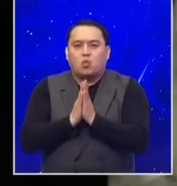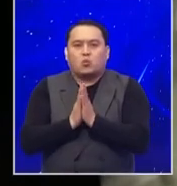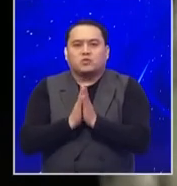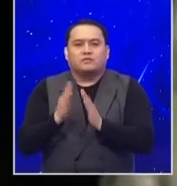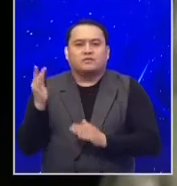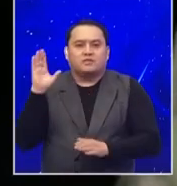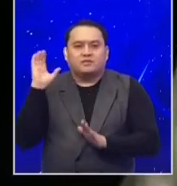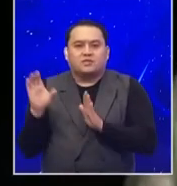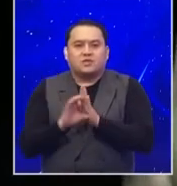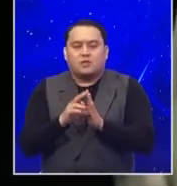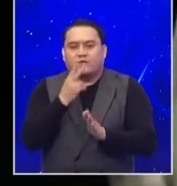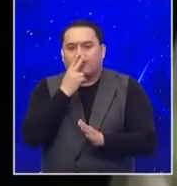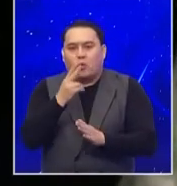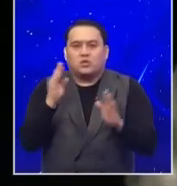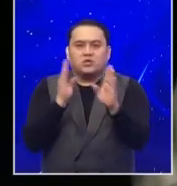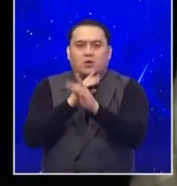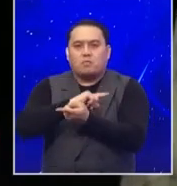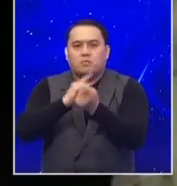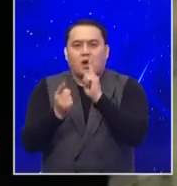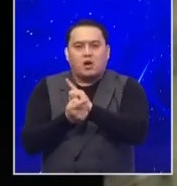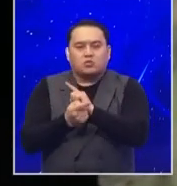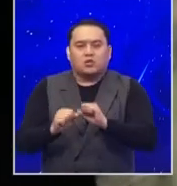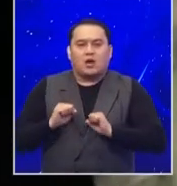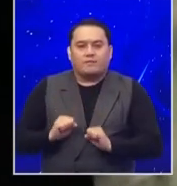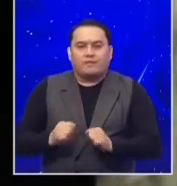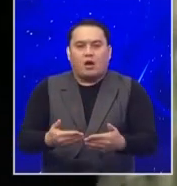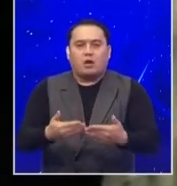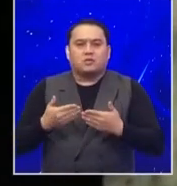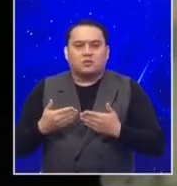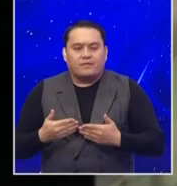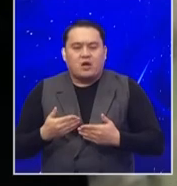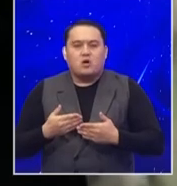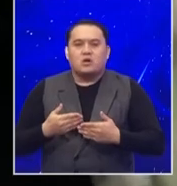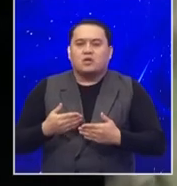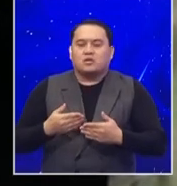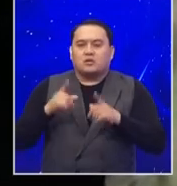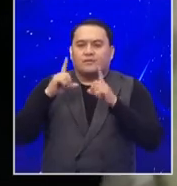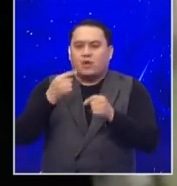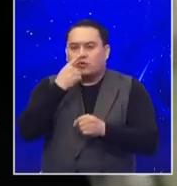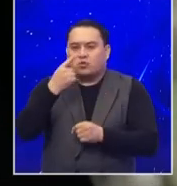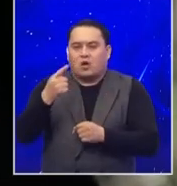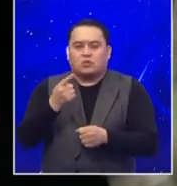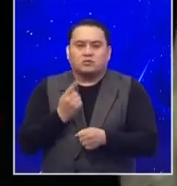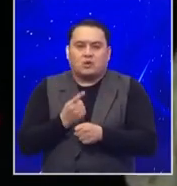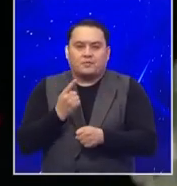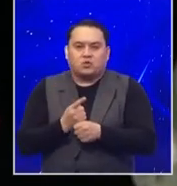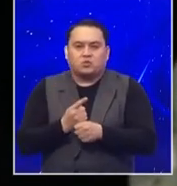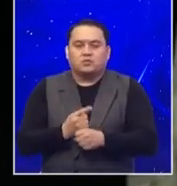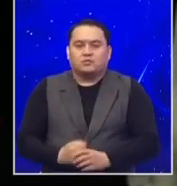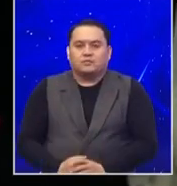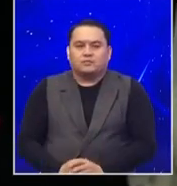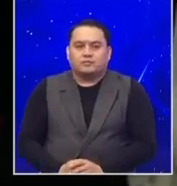граждан следить за изменениями погоды и соблюдать меры предосторожности. При штормовой погоде не выезжать дальнюю дорогу и не выходить на